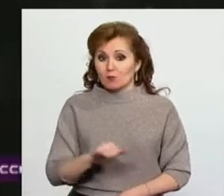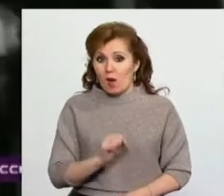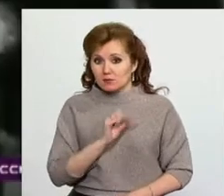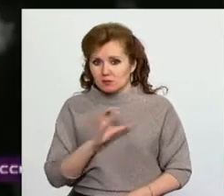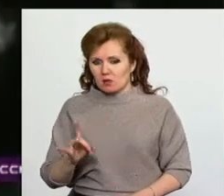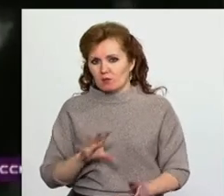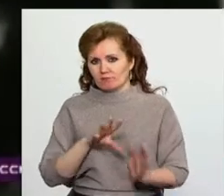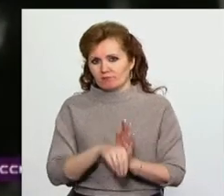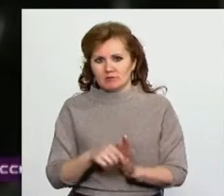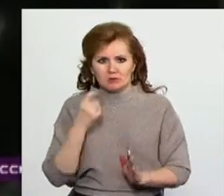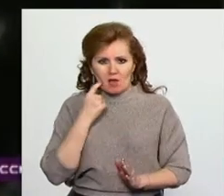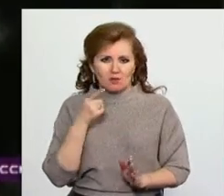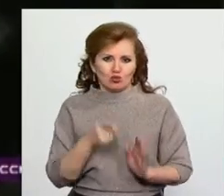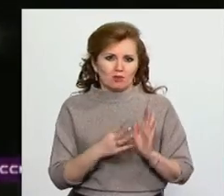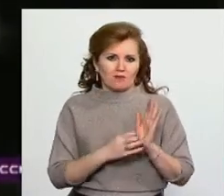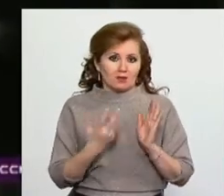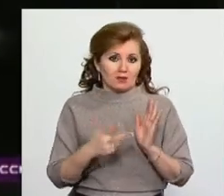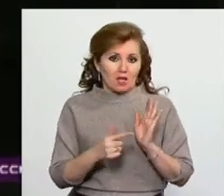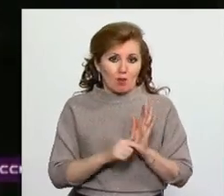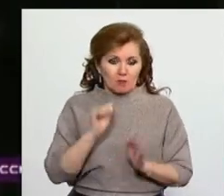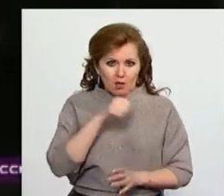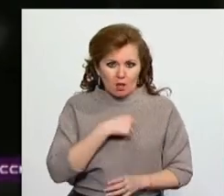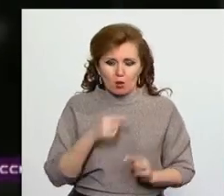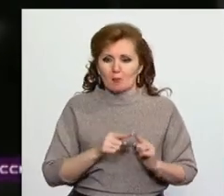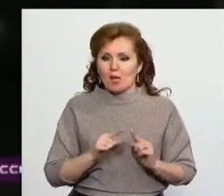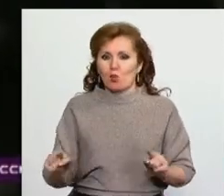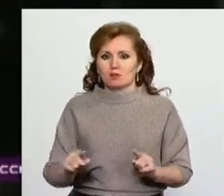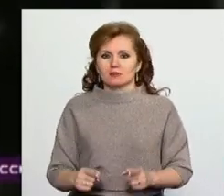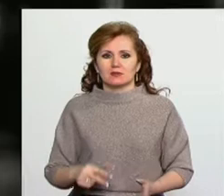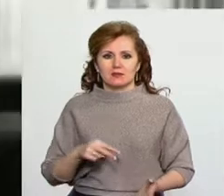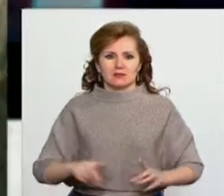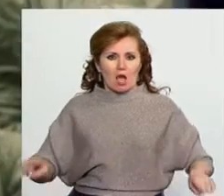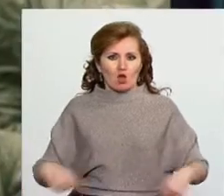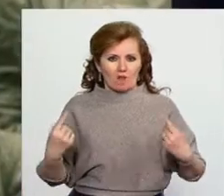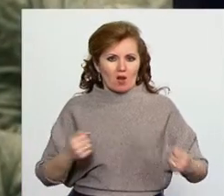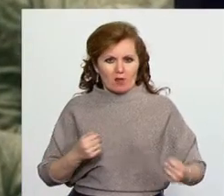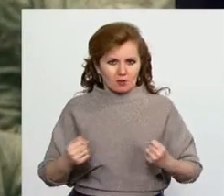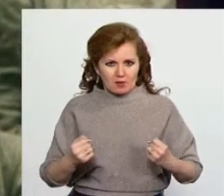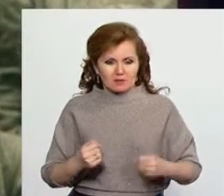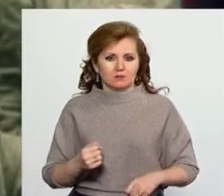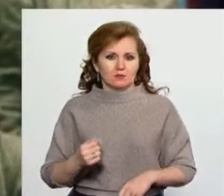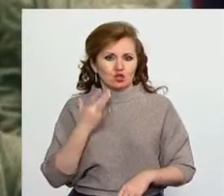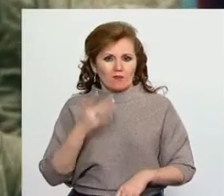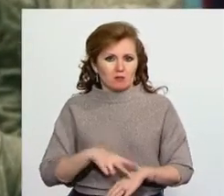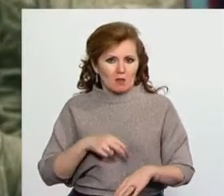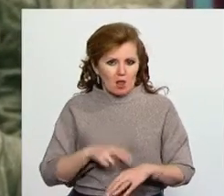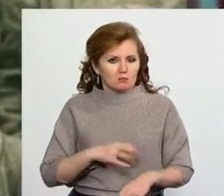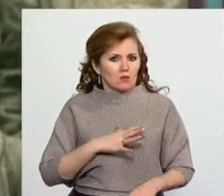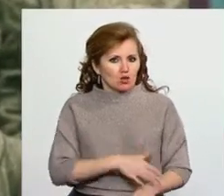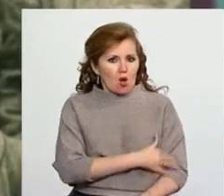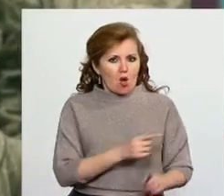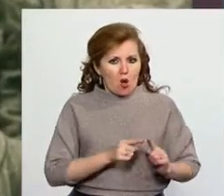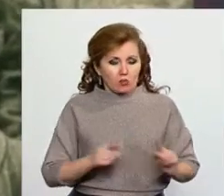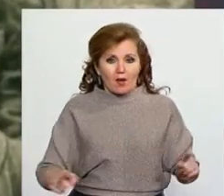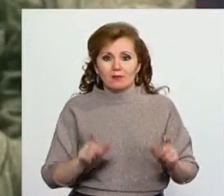в 1937 году. Период становления советской милиции длился долго. Созданный после революции Народный